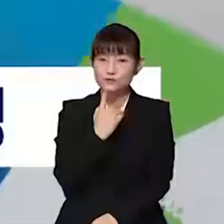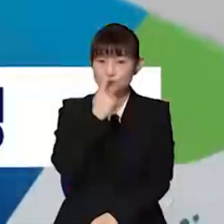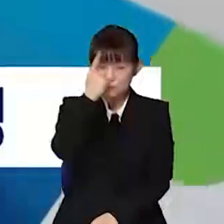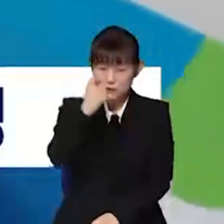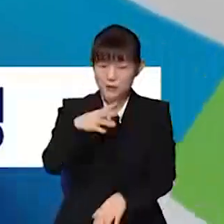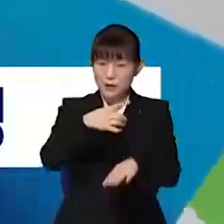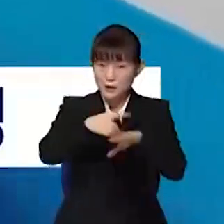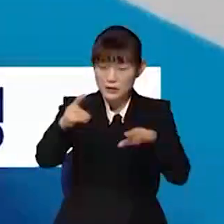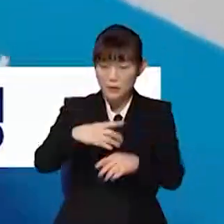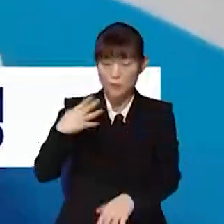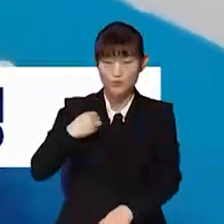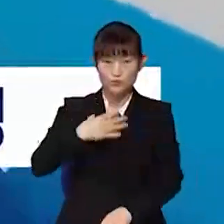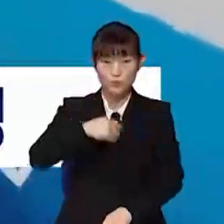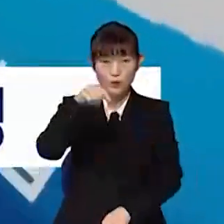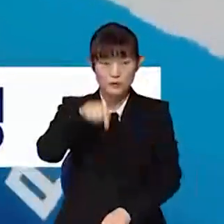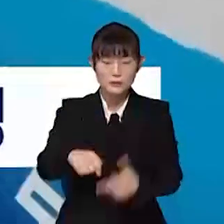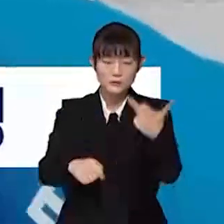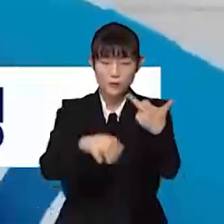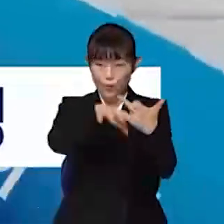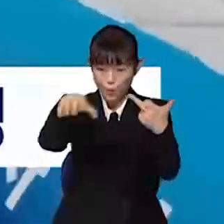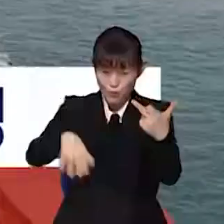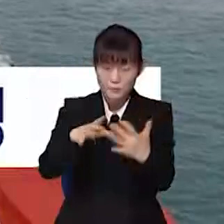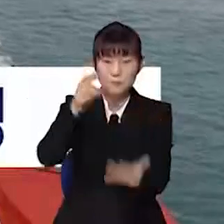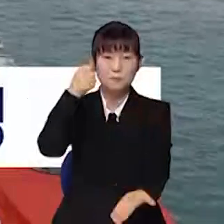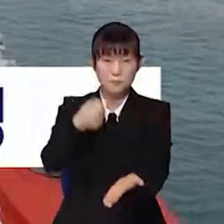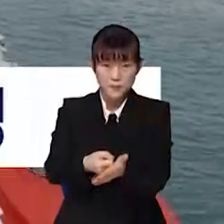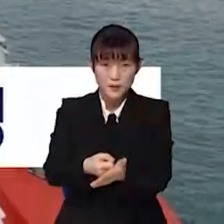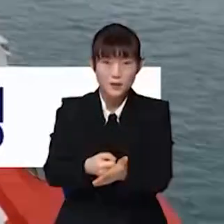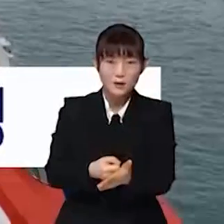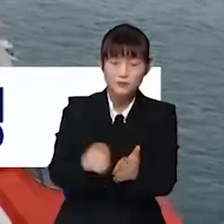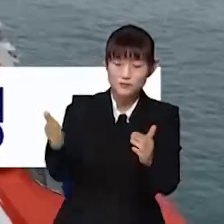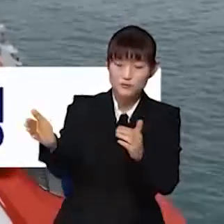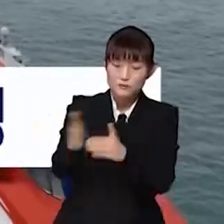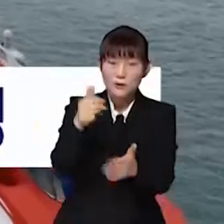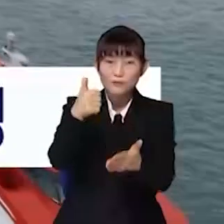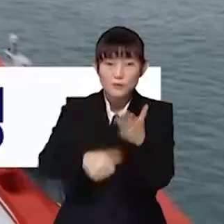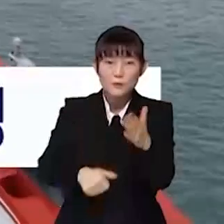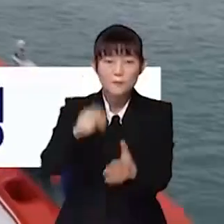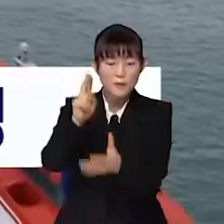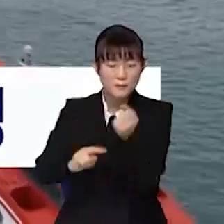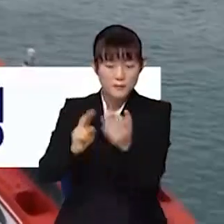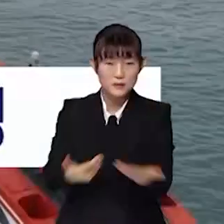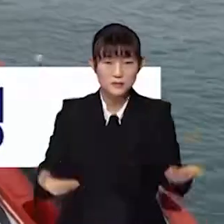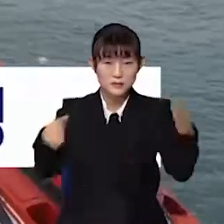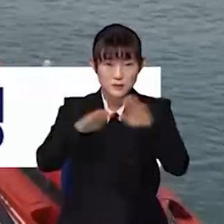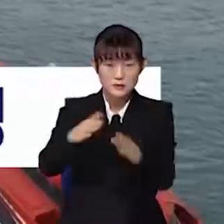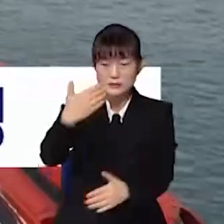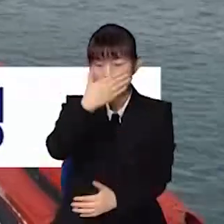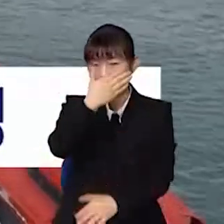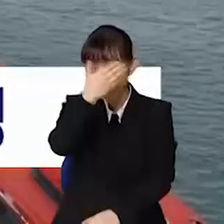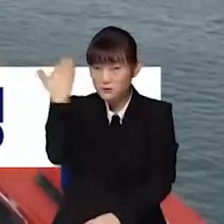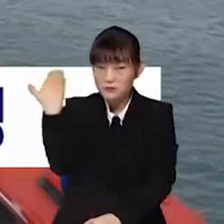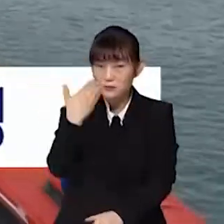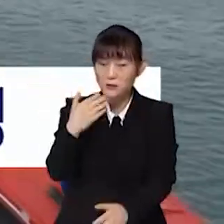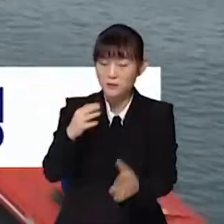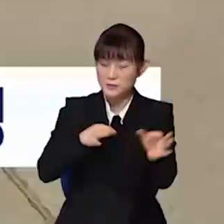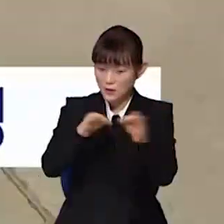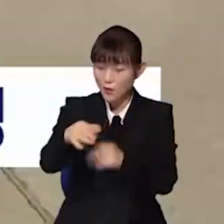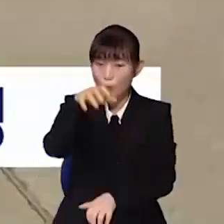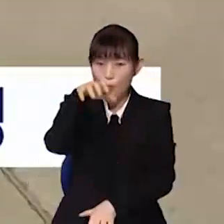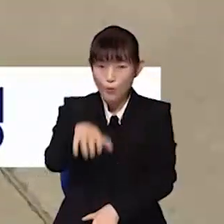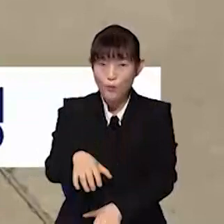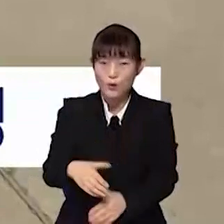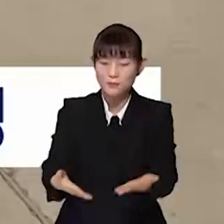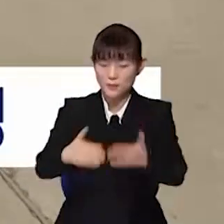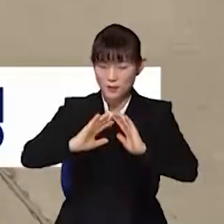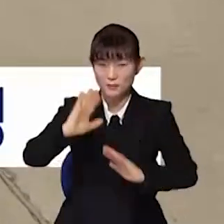해남, 무안, 신안 등에서 17곳이 선정돼 수산물 판매 시설과 청년 창업 공간, 어항 기반 시설 등을